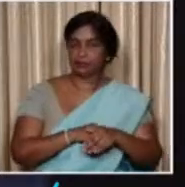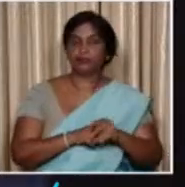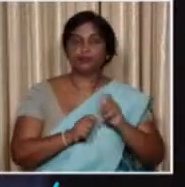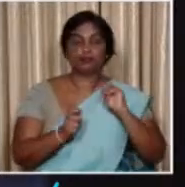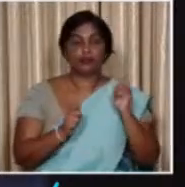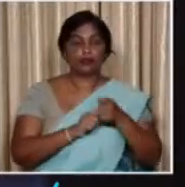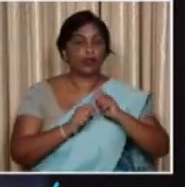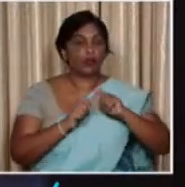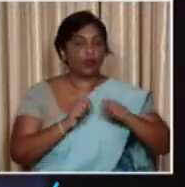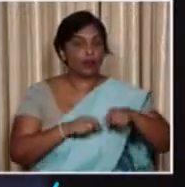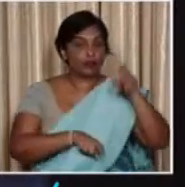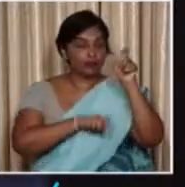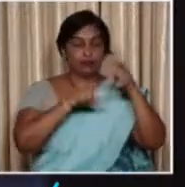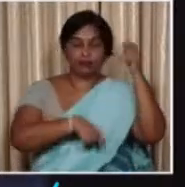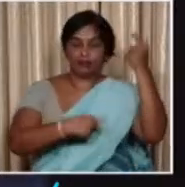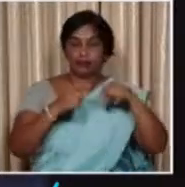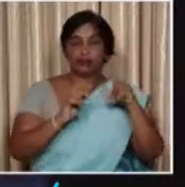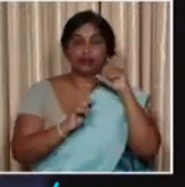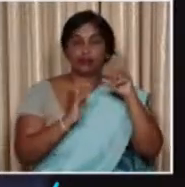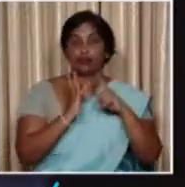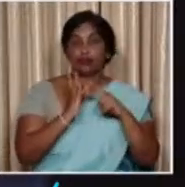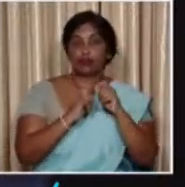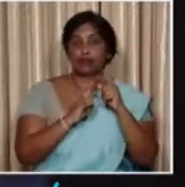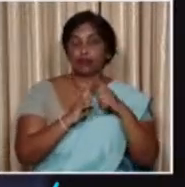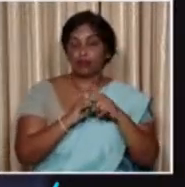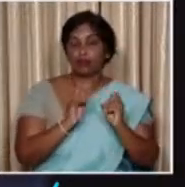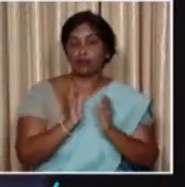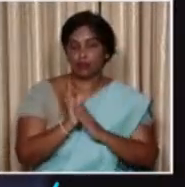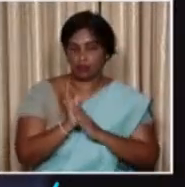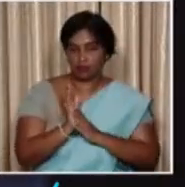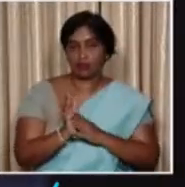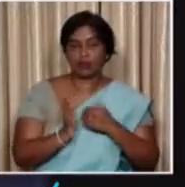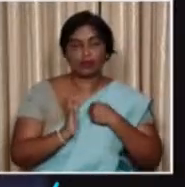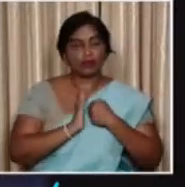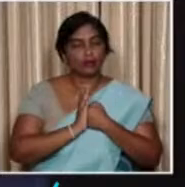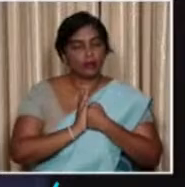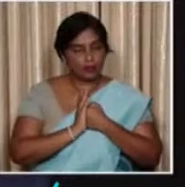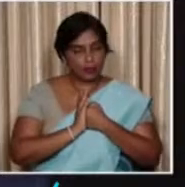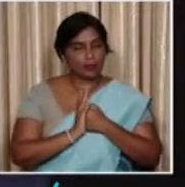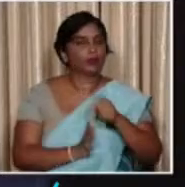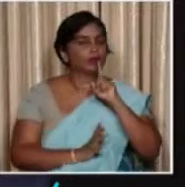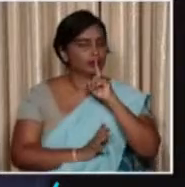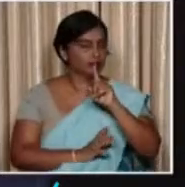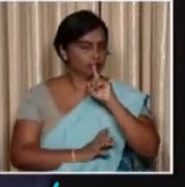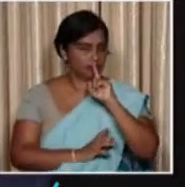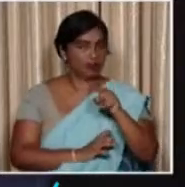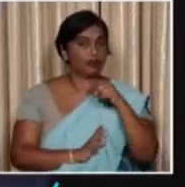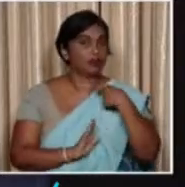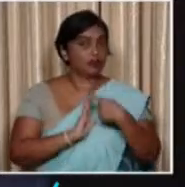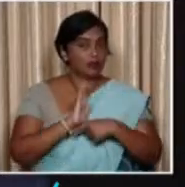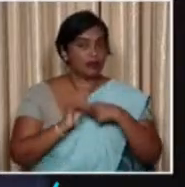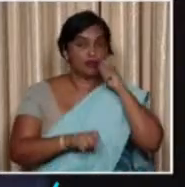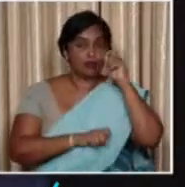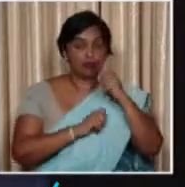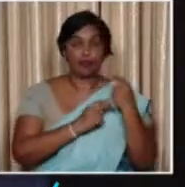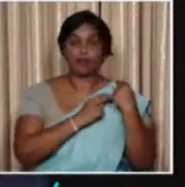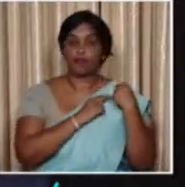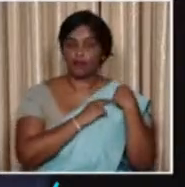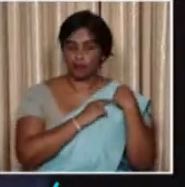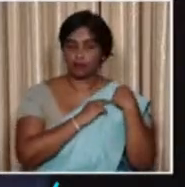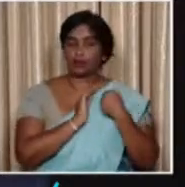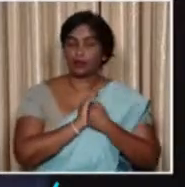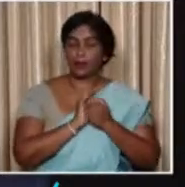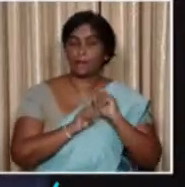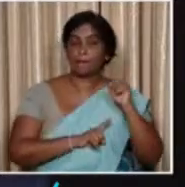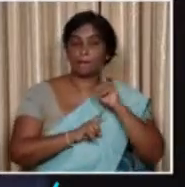ක්‍රිකට් ආයතනය ගෙනහල්ලා කෝප් කමිටුව තුල සිද්ධ වුණේ මේක ඔබතුමාගෙන් මම ගෞරවයෙන් ඉල්ලන ඔබතුමා මේ රටේ මිනිසුන්ට වග කියන මේ